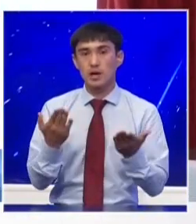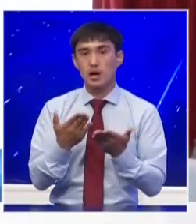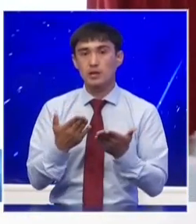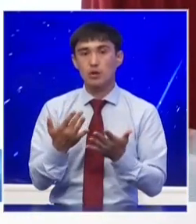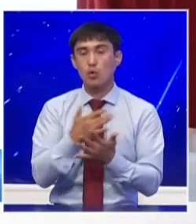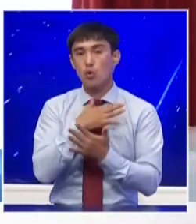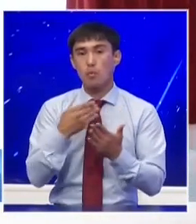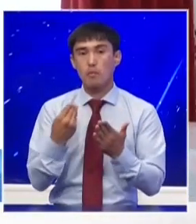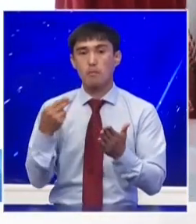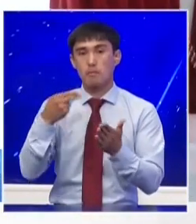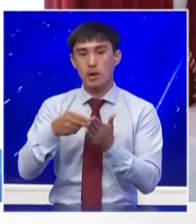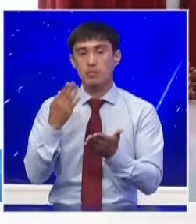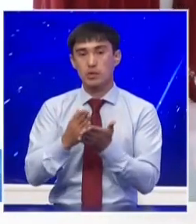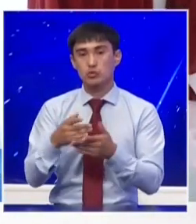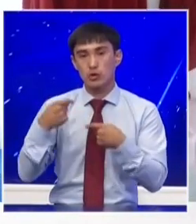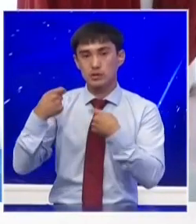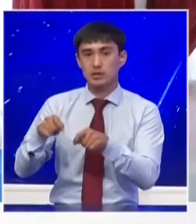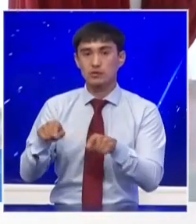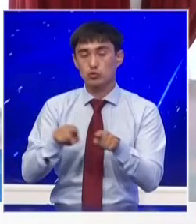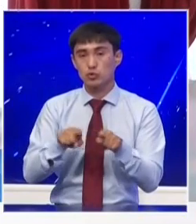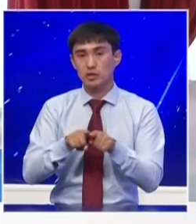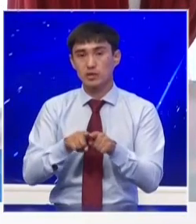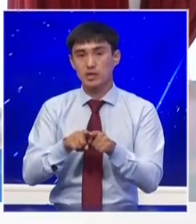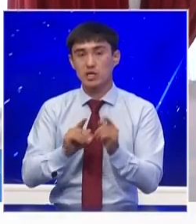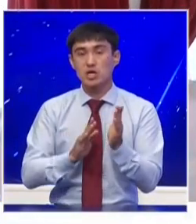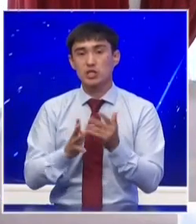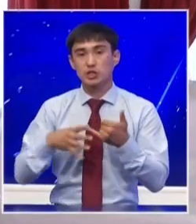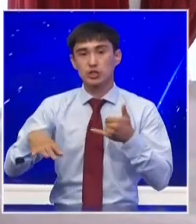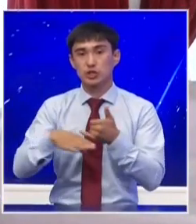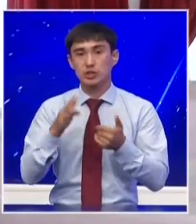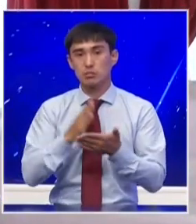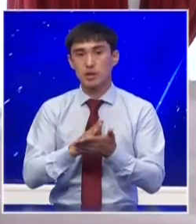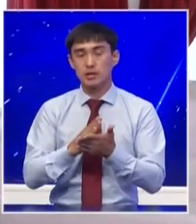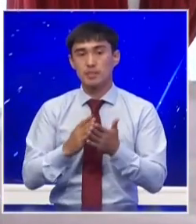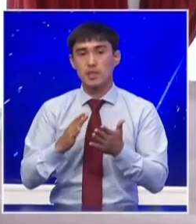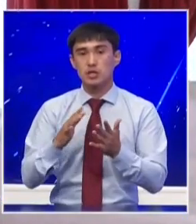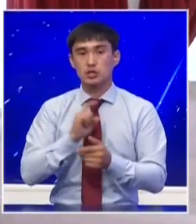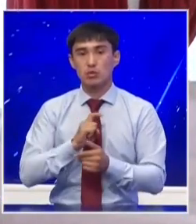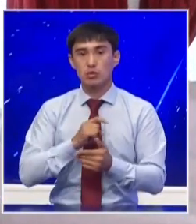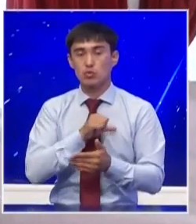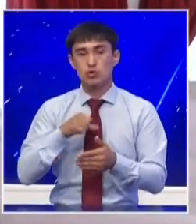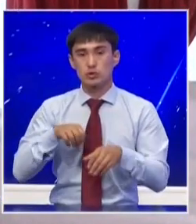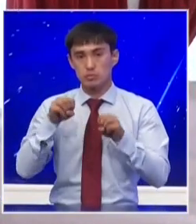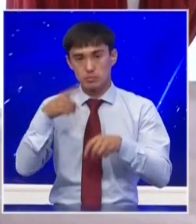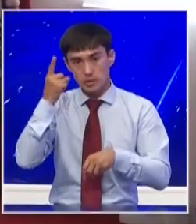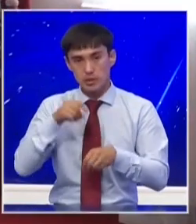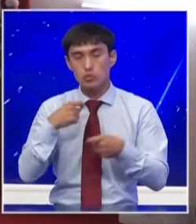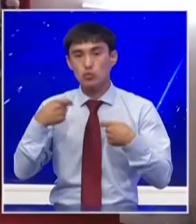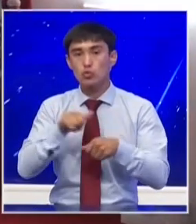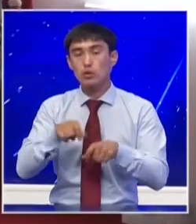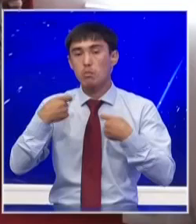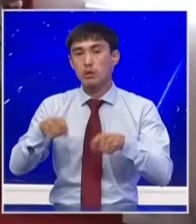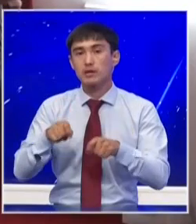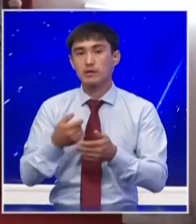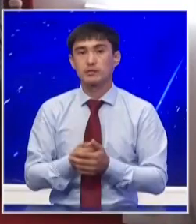баға сұрайды, сіз сөйлеп отырсыз. Сол сияқты 50 гектар жер орылған, жұмышқа орылған шаруашылық иесі өзі білетін шығар, қайға барып түсетінін.